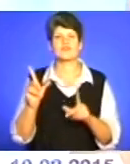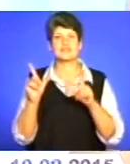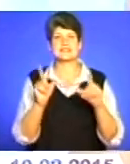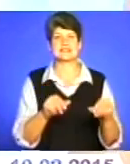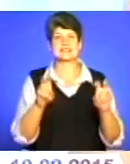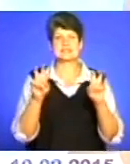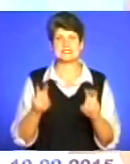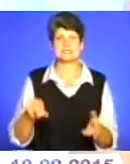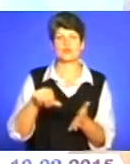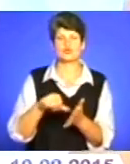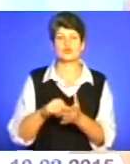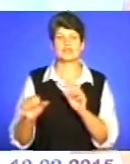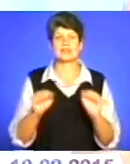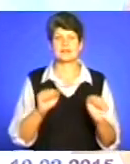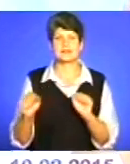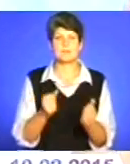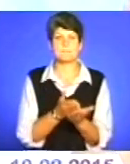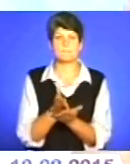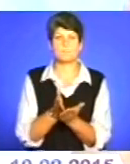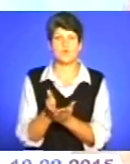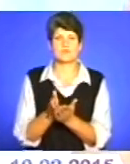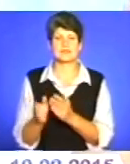за участю керівників профільних управлінь